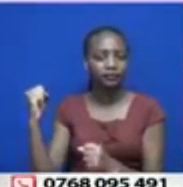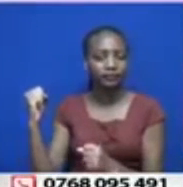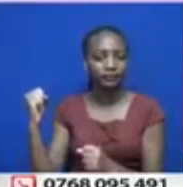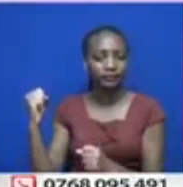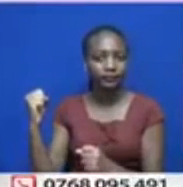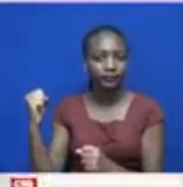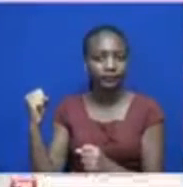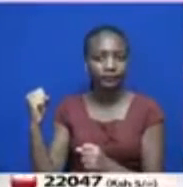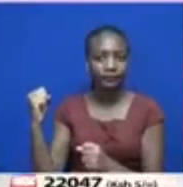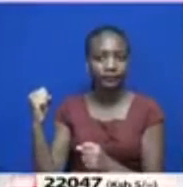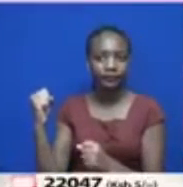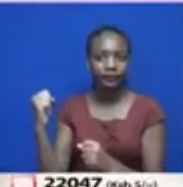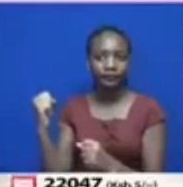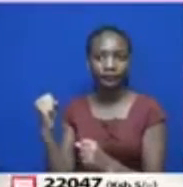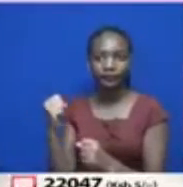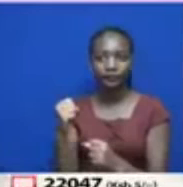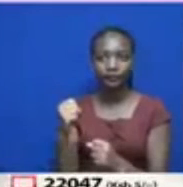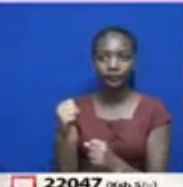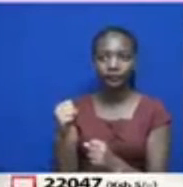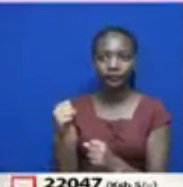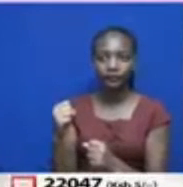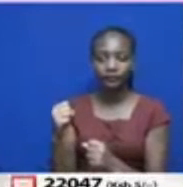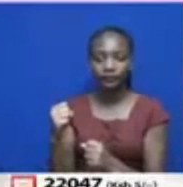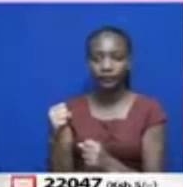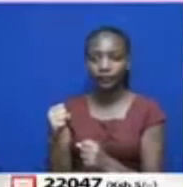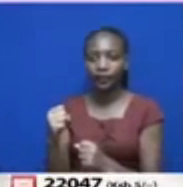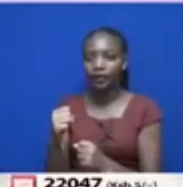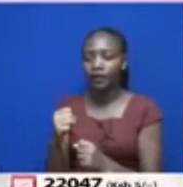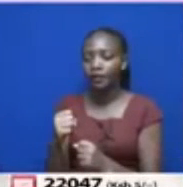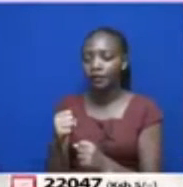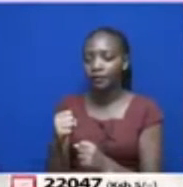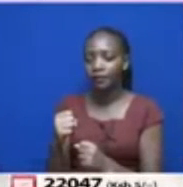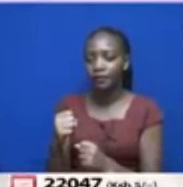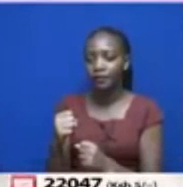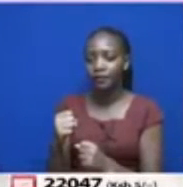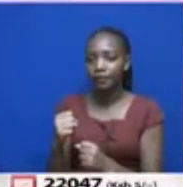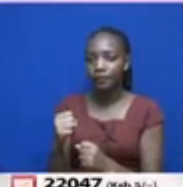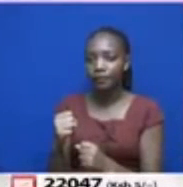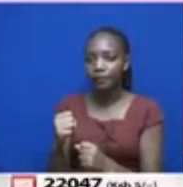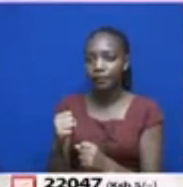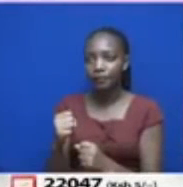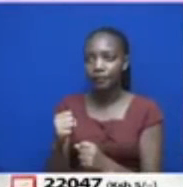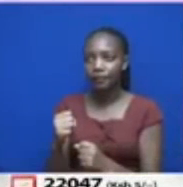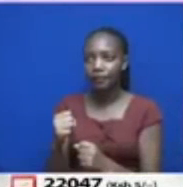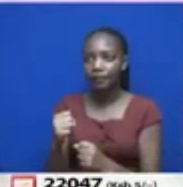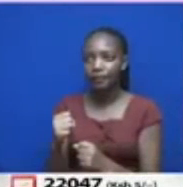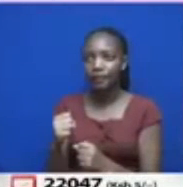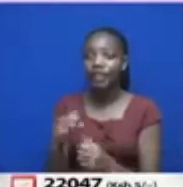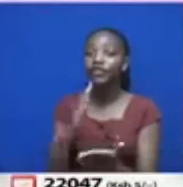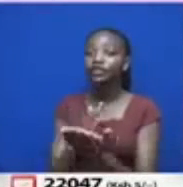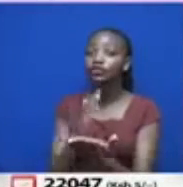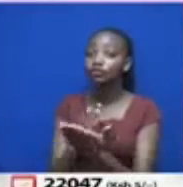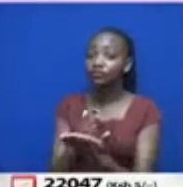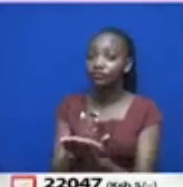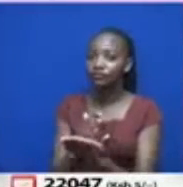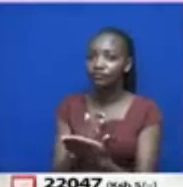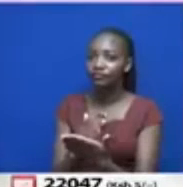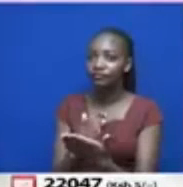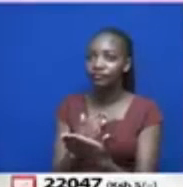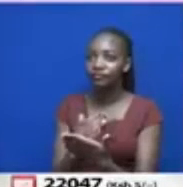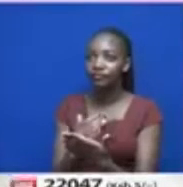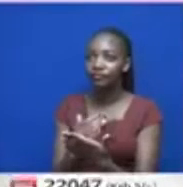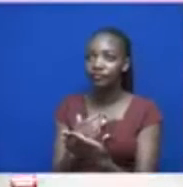We wanasema no permanent friends but permanent interest. Ni bayana kwamba mpaka sasa